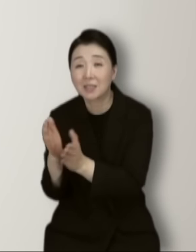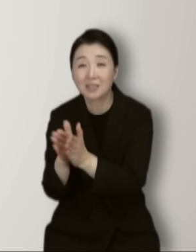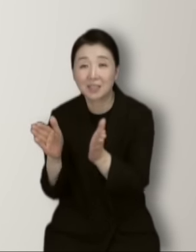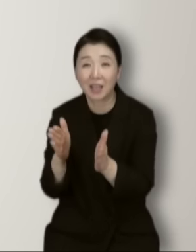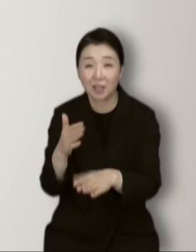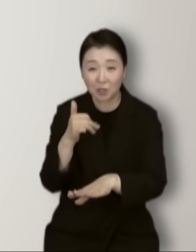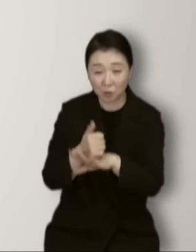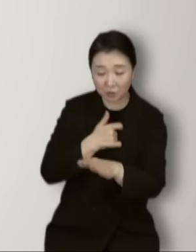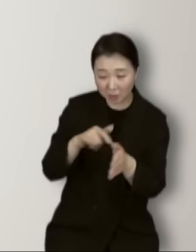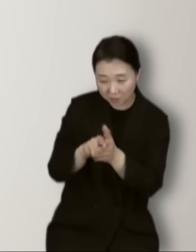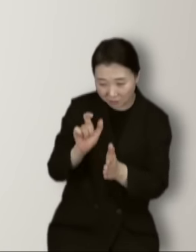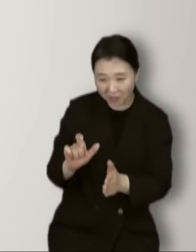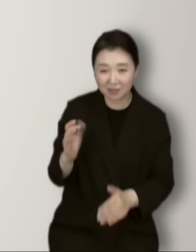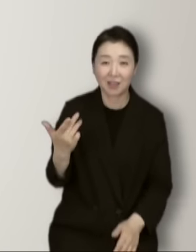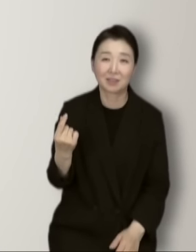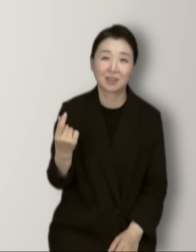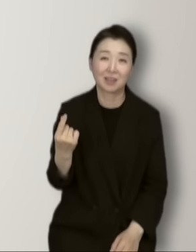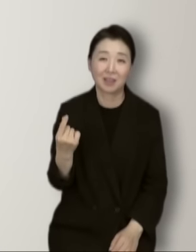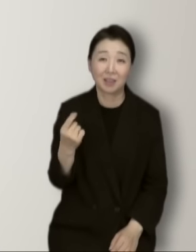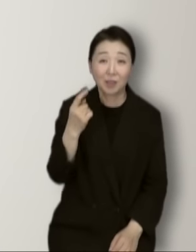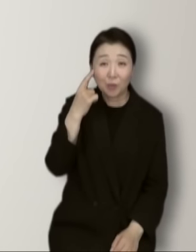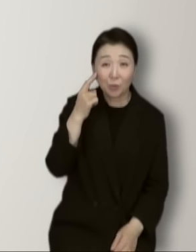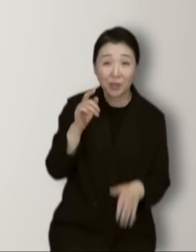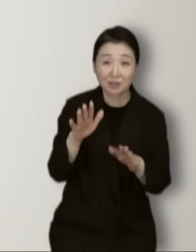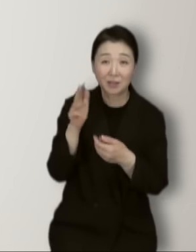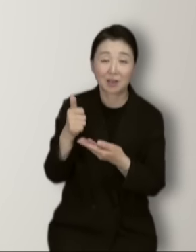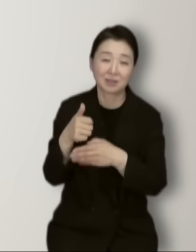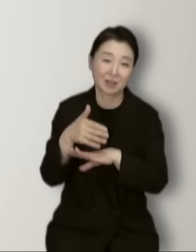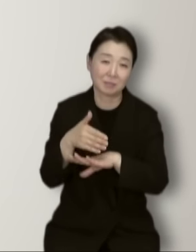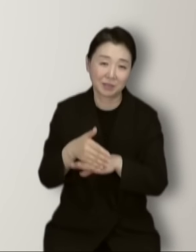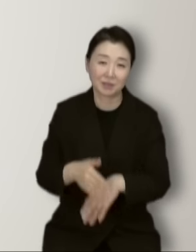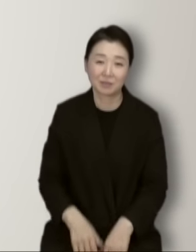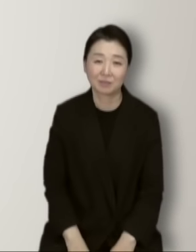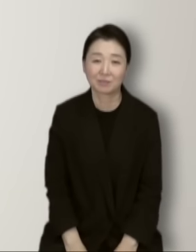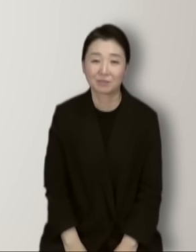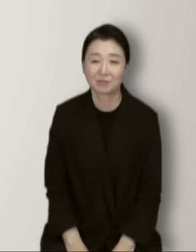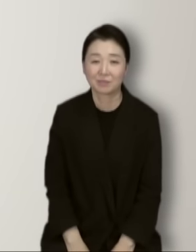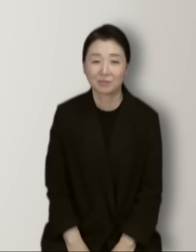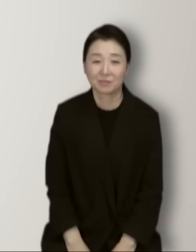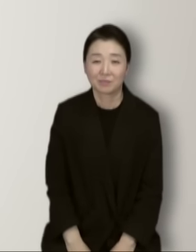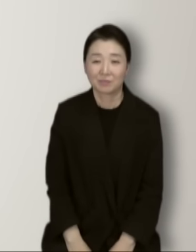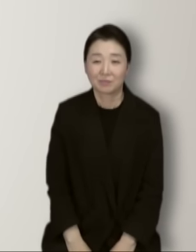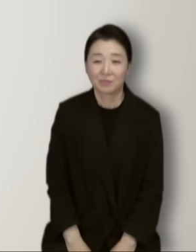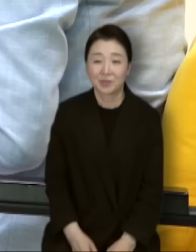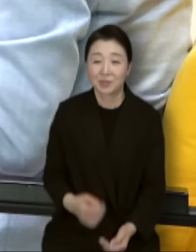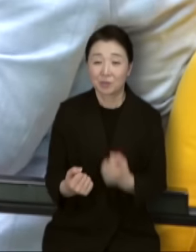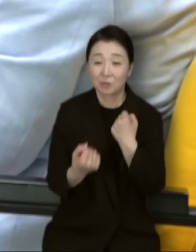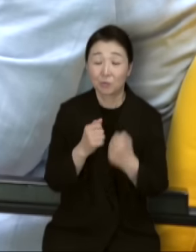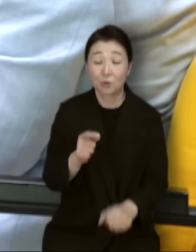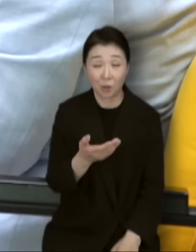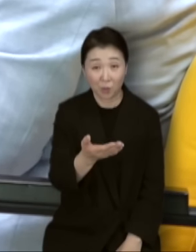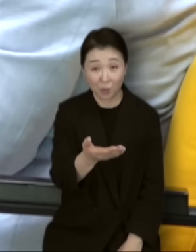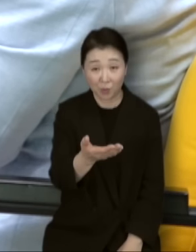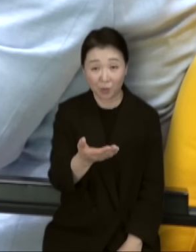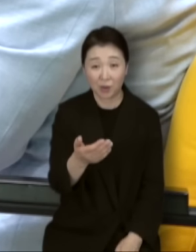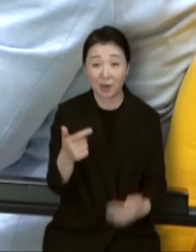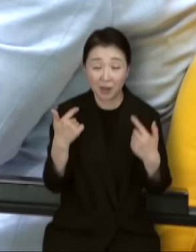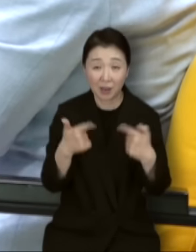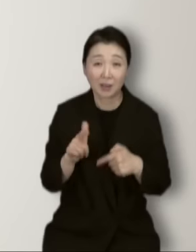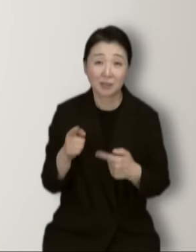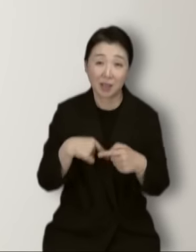그래서 제 신앙이 더 단단해지는 거 같아요 오히려 또 지금은 하나님께 감사하고 있어요네네 그럼에도 불구하고